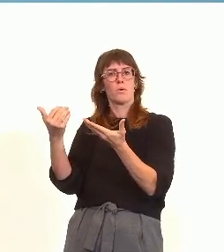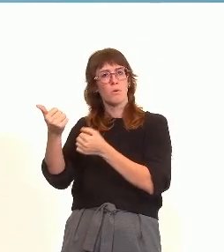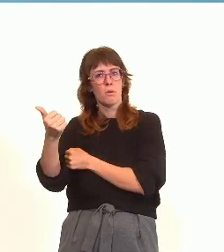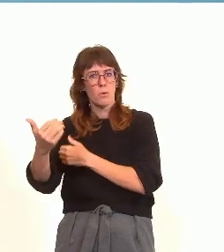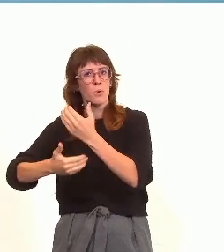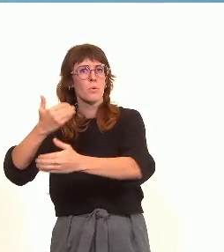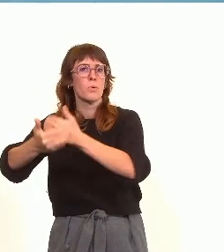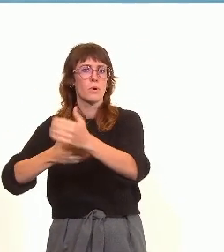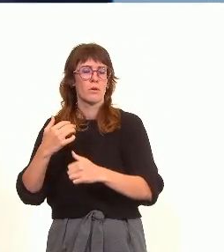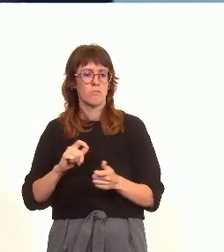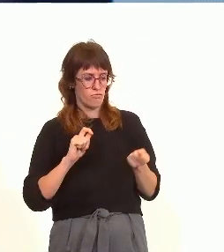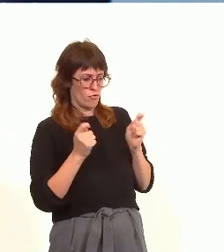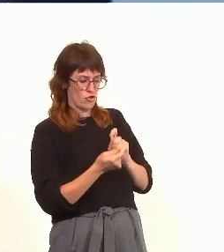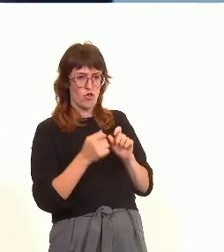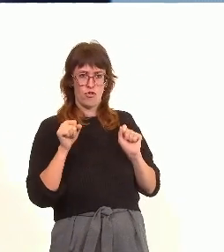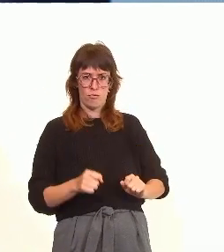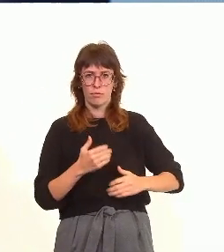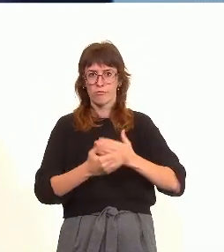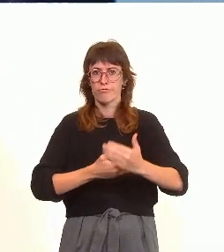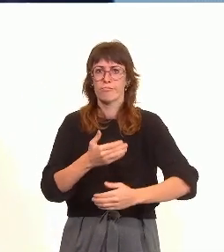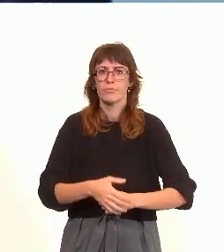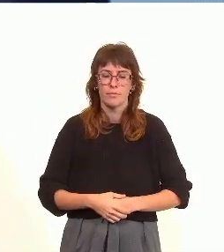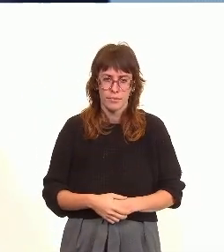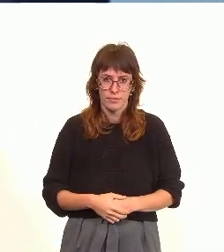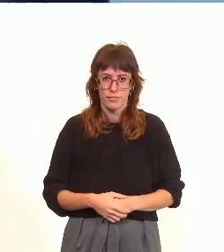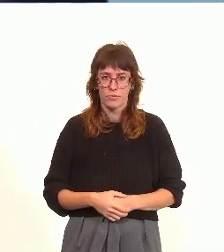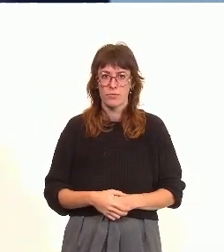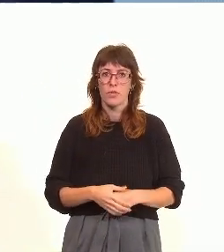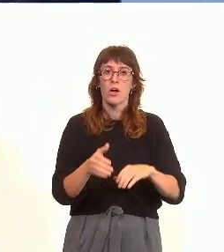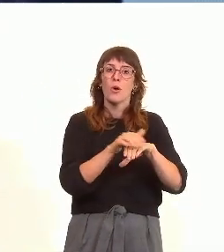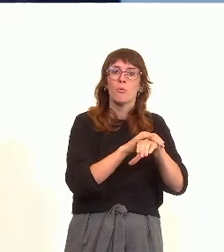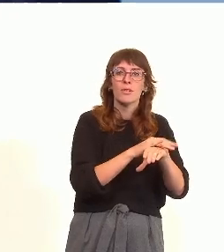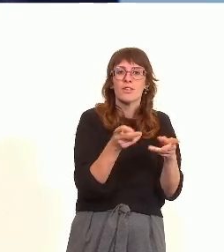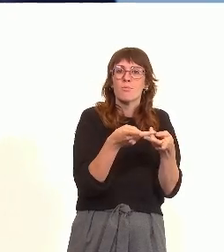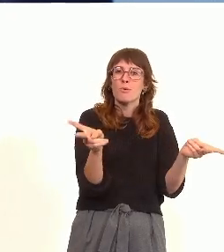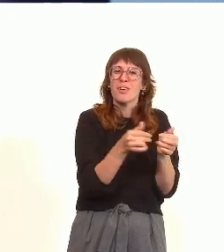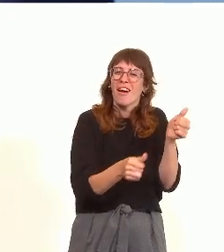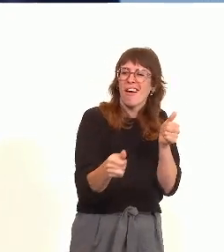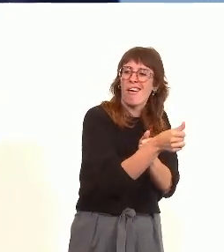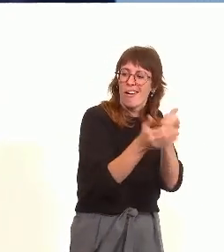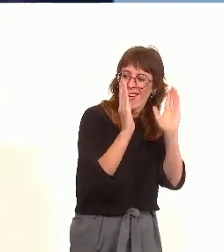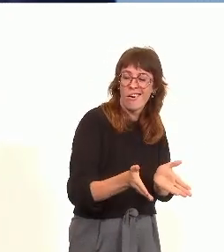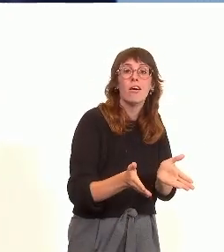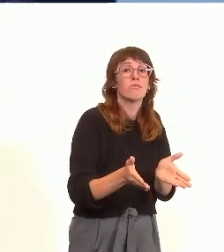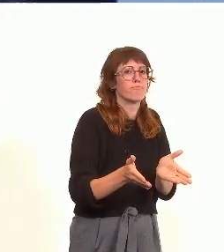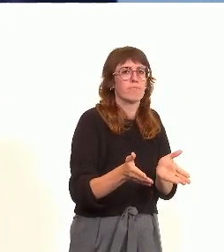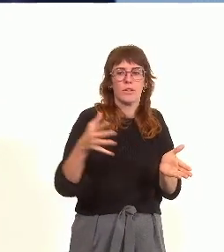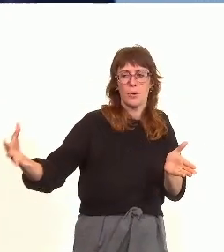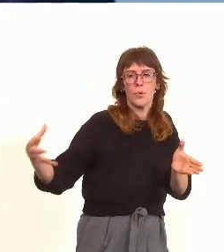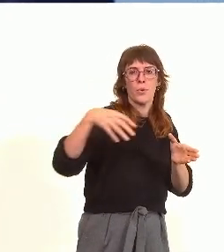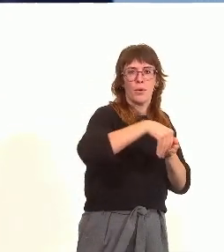façon dont on construit nos politiques publiques. On remet les personnes au cœur de notre action, on ne fait pas à la place d'eux, on fait pour elles. Et c'est